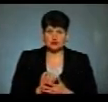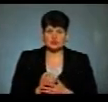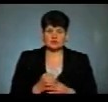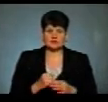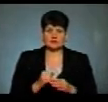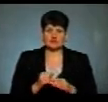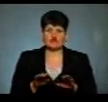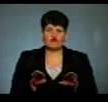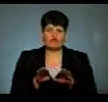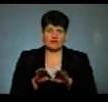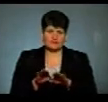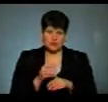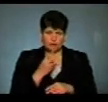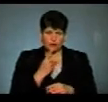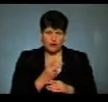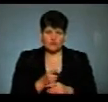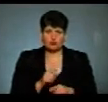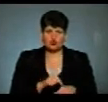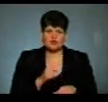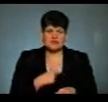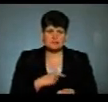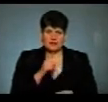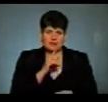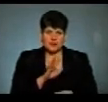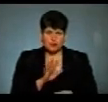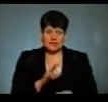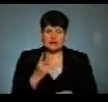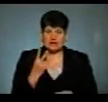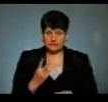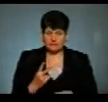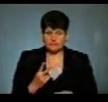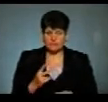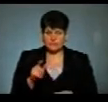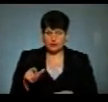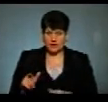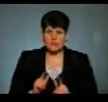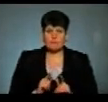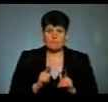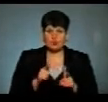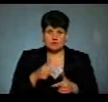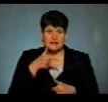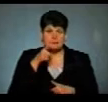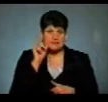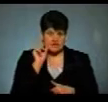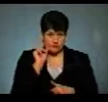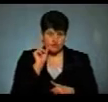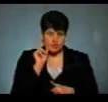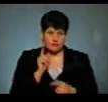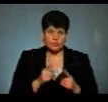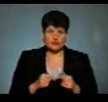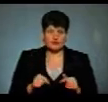всі показники, він почуває себе непогано, а два пацієнти, які поступили позавчора в